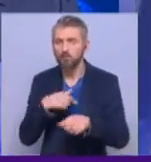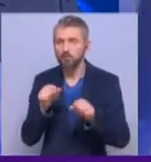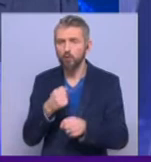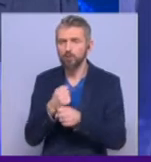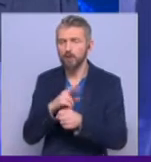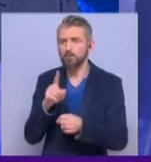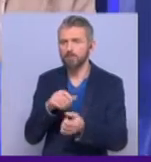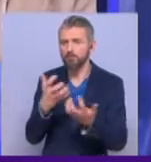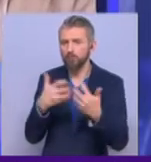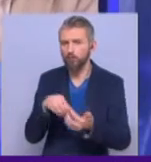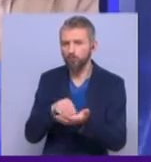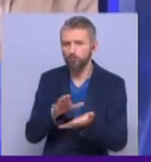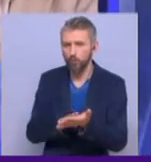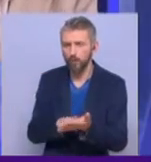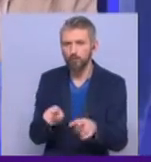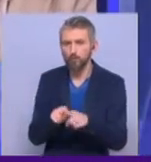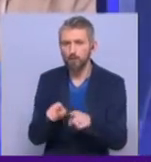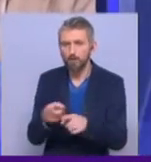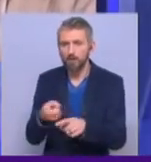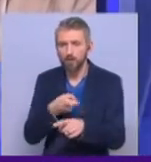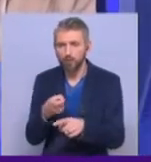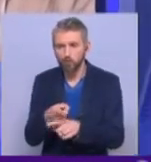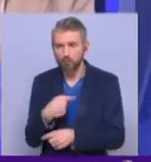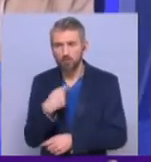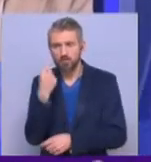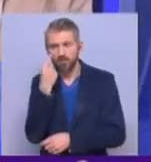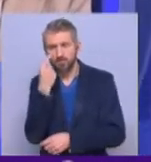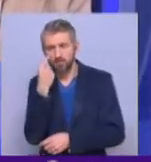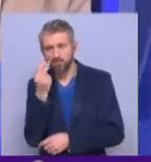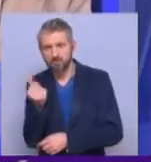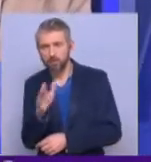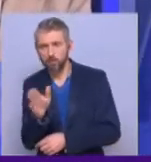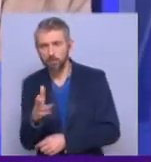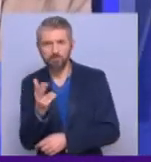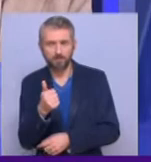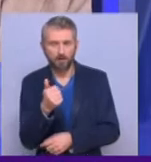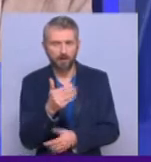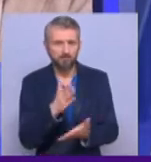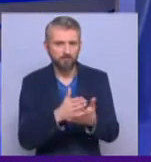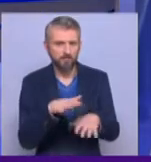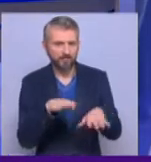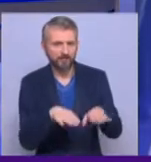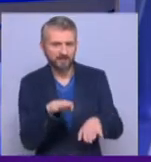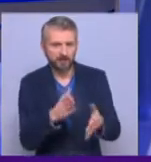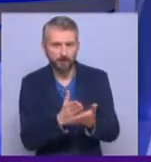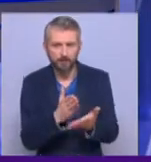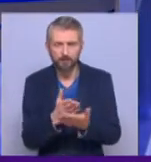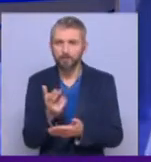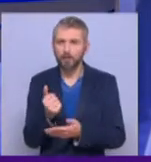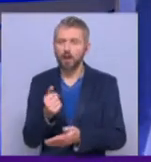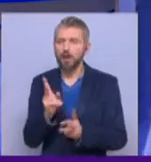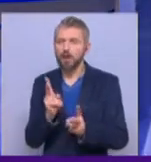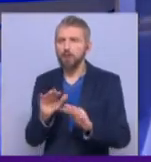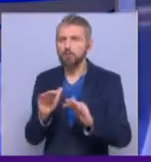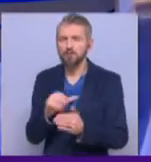приборов учета? Мы же ту же самую картошку на глазок не покупаем. Ну да, у нас же каунтер есть, как минимум. Ну, как минимум, как да. Минимум, то есть, да. Поэтому даже какой-то